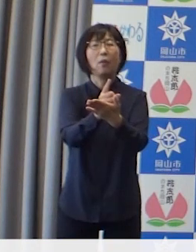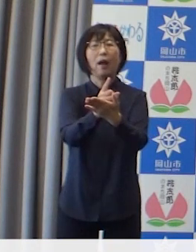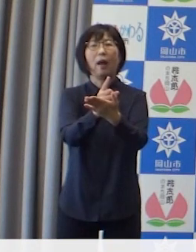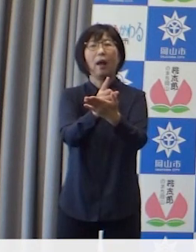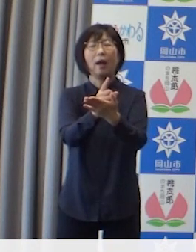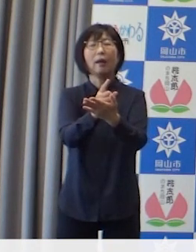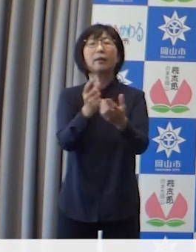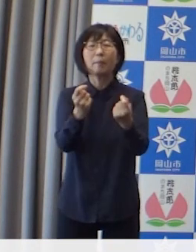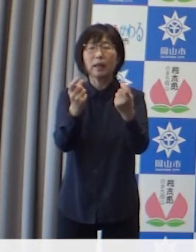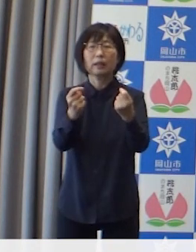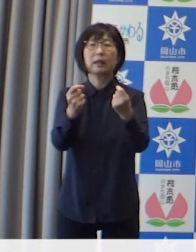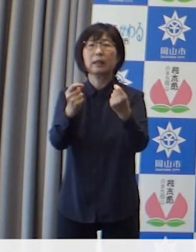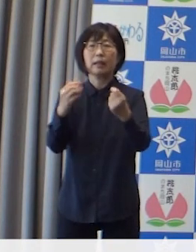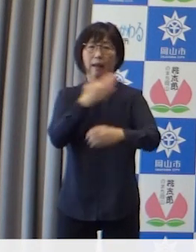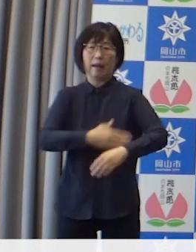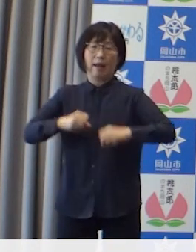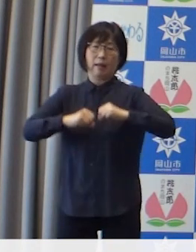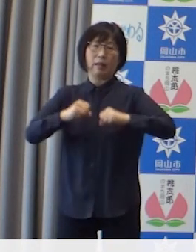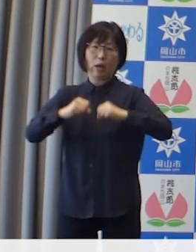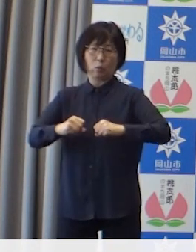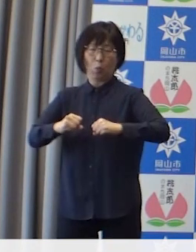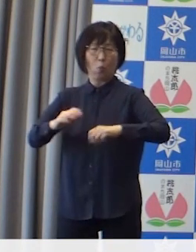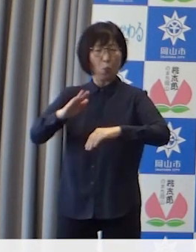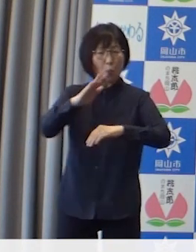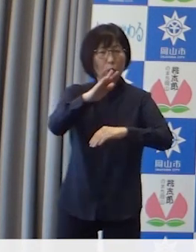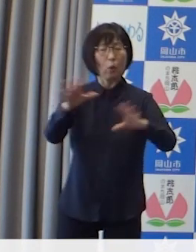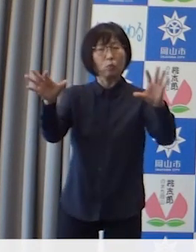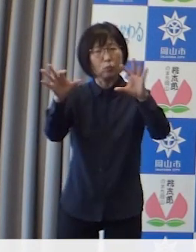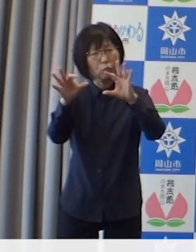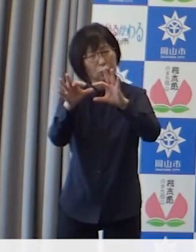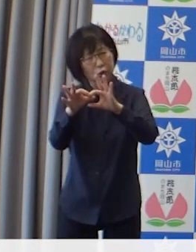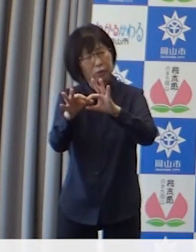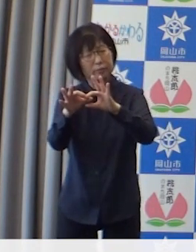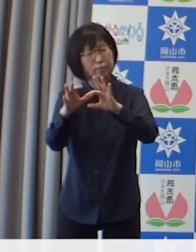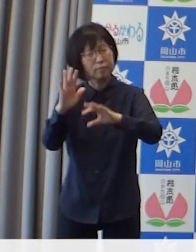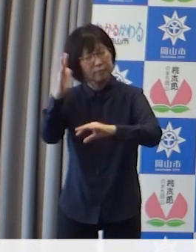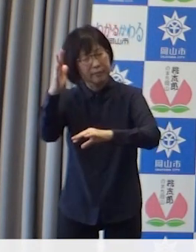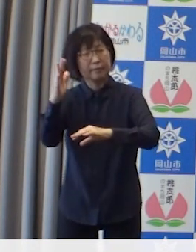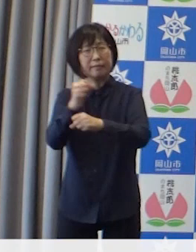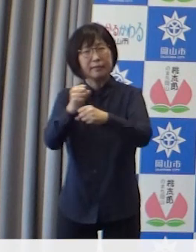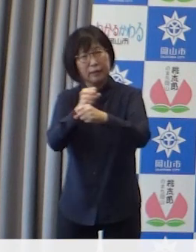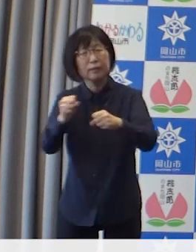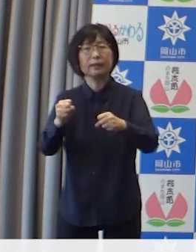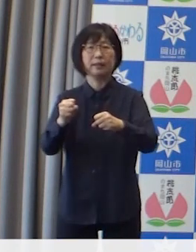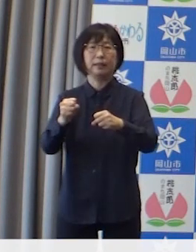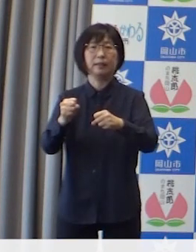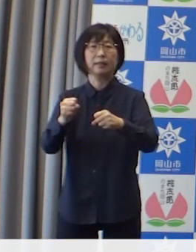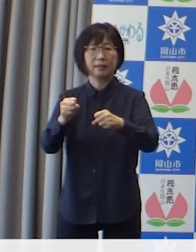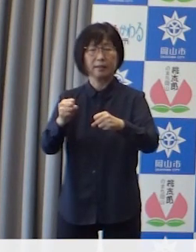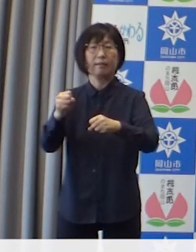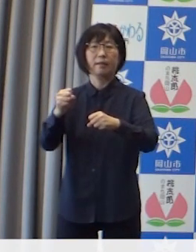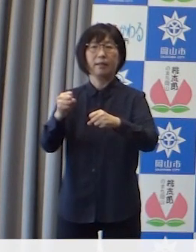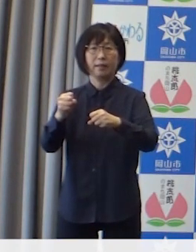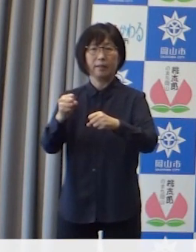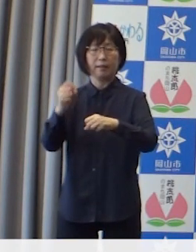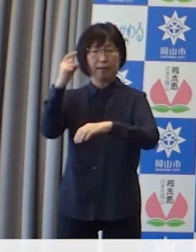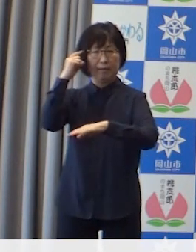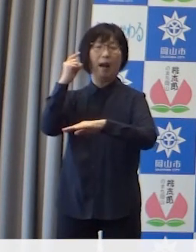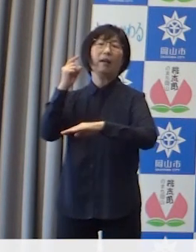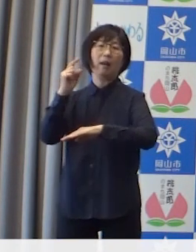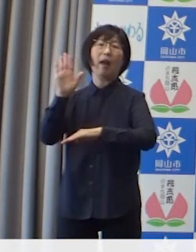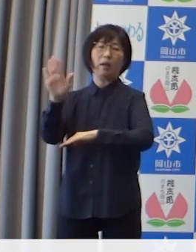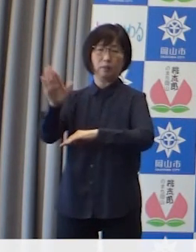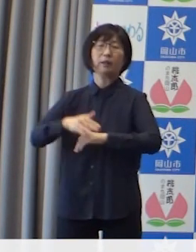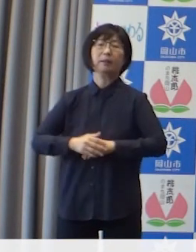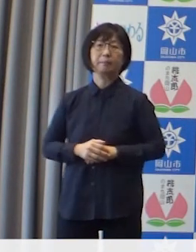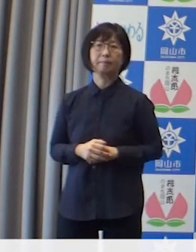かなか健康的な行動習慣には結びつけることが難しいという認識にも至った